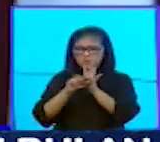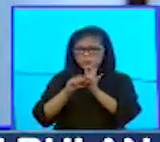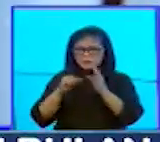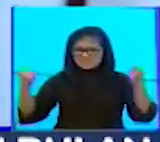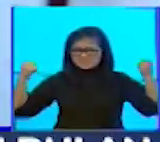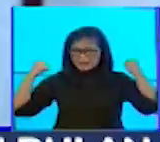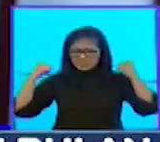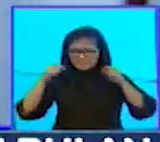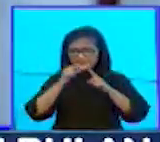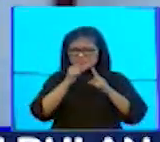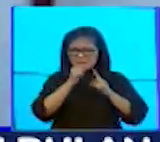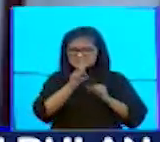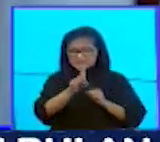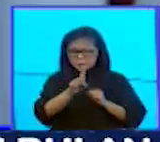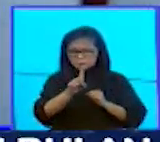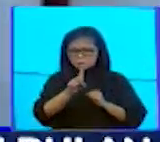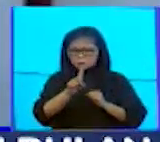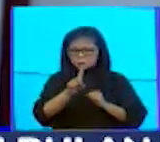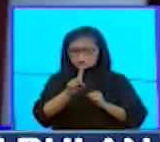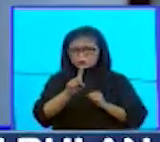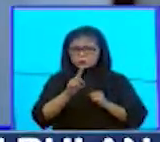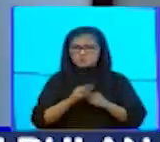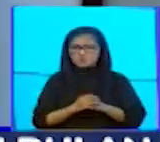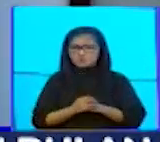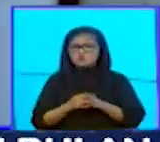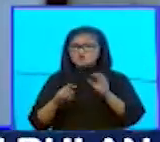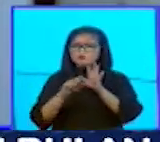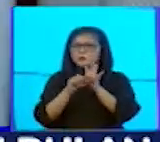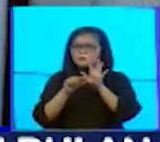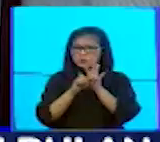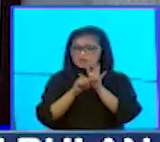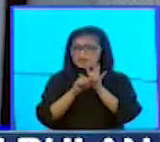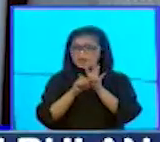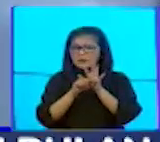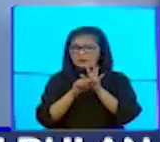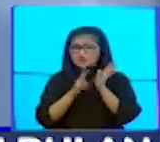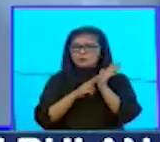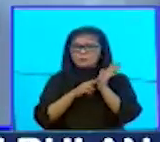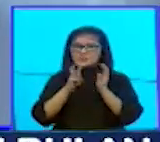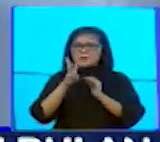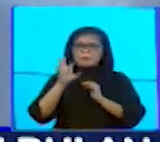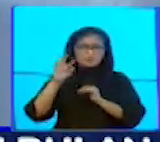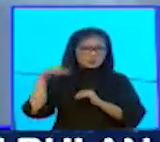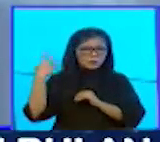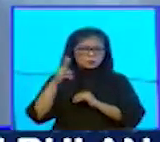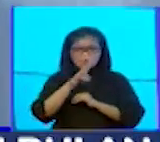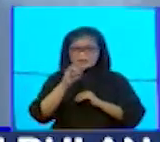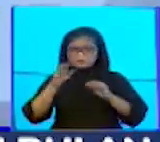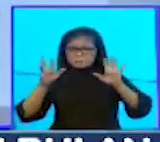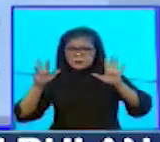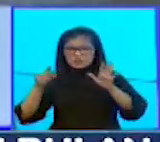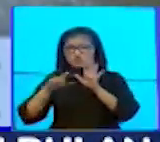pasal 196 Instagram Republik Indonesia Nomor 30 tahun 2009 tentang kesehatan dan